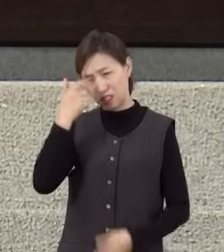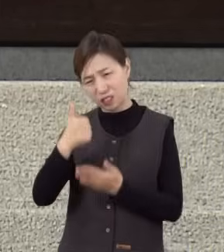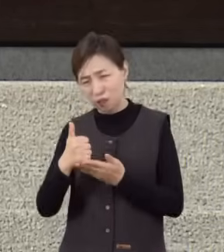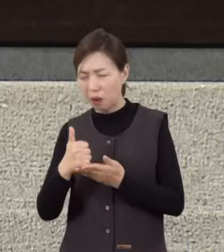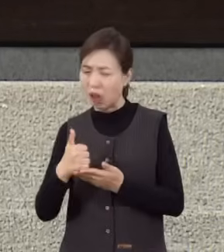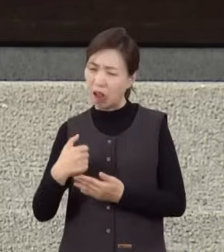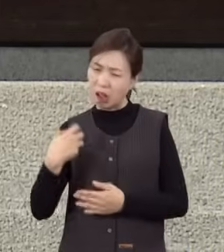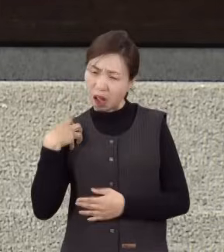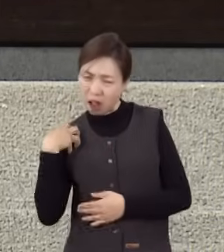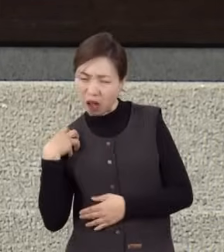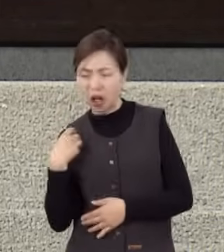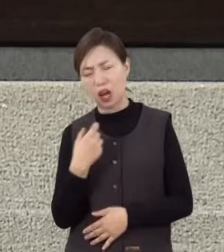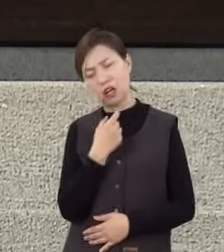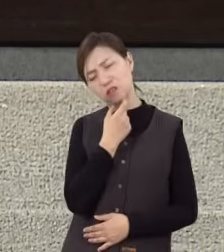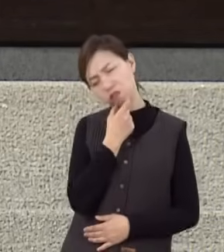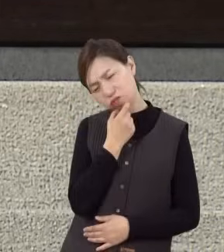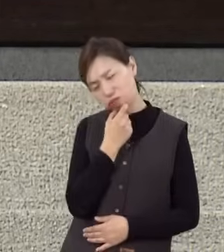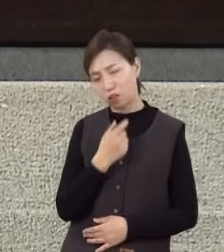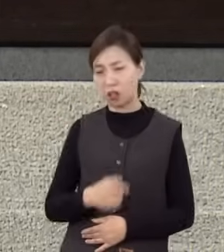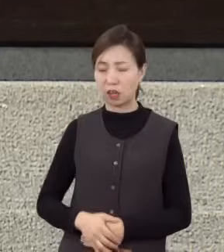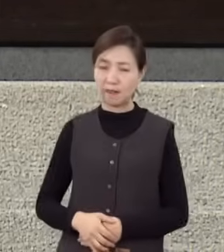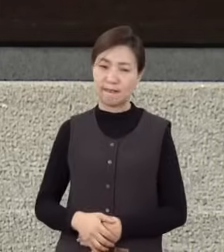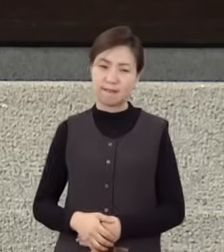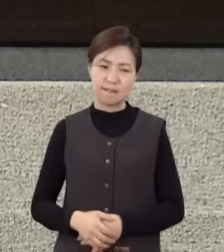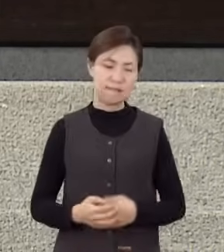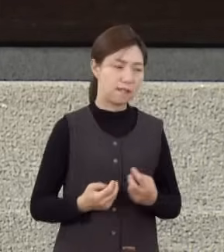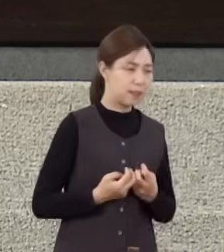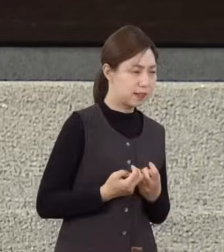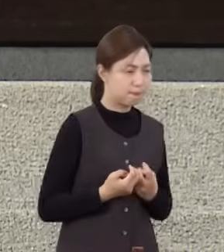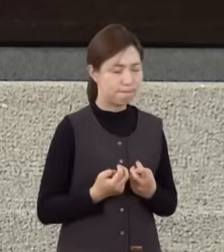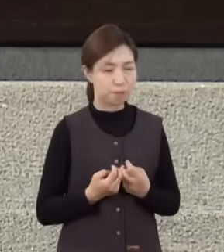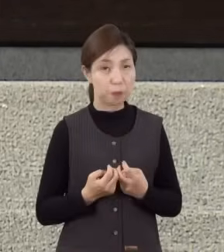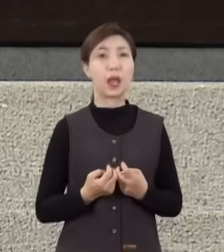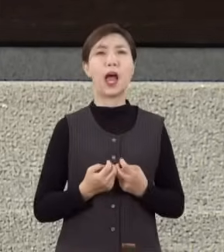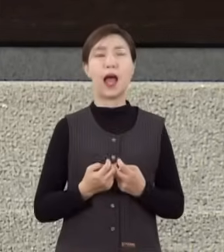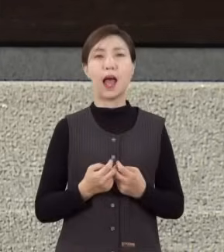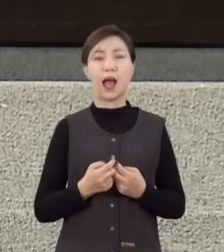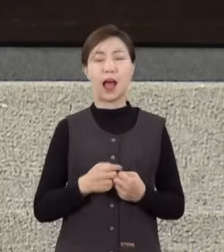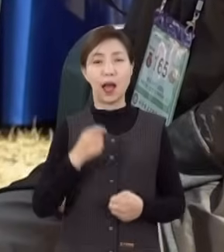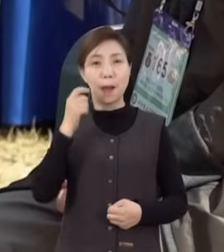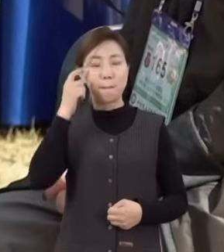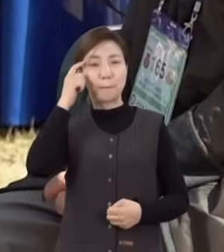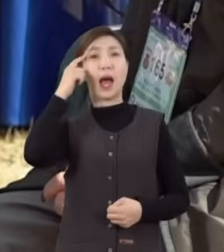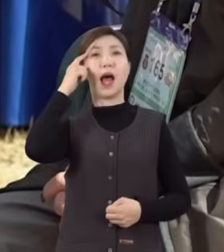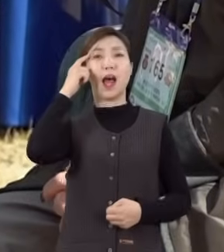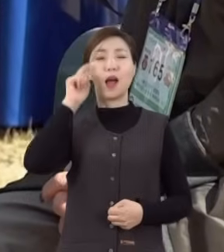깎고 스님 되는 것도, 그래, 아직 며칠이 남았으니까,